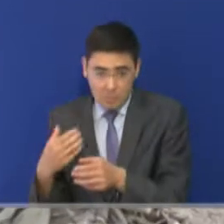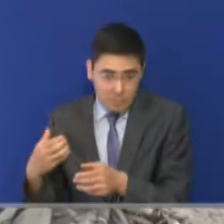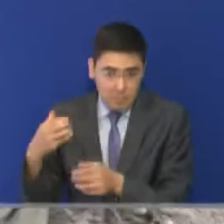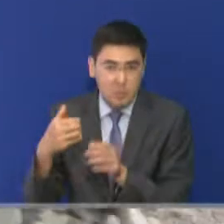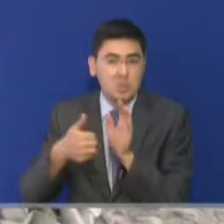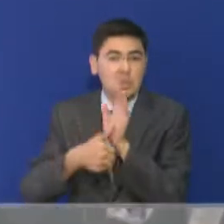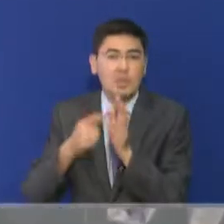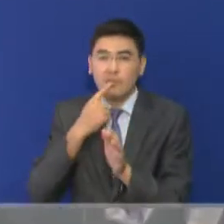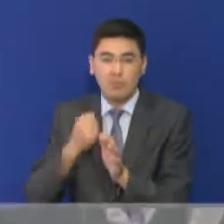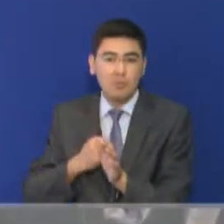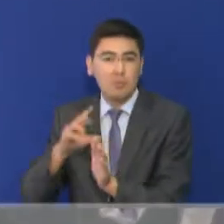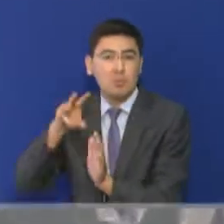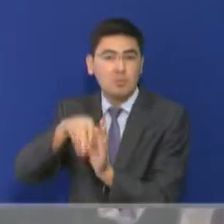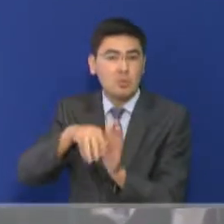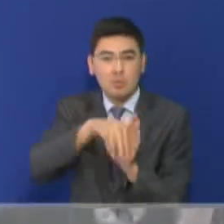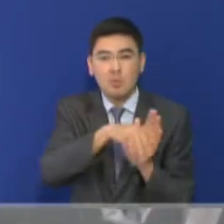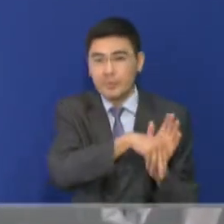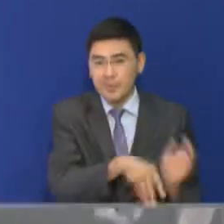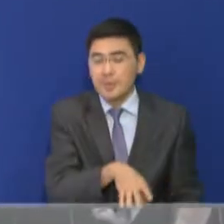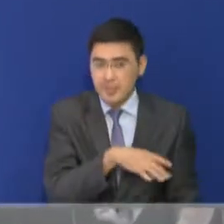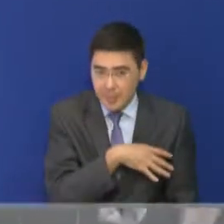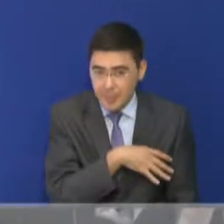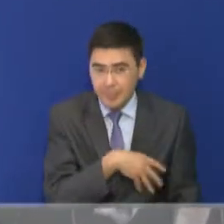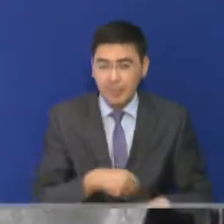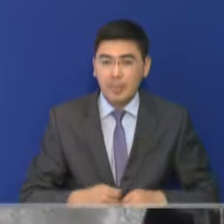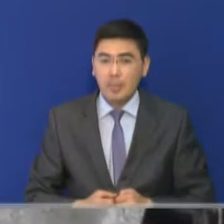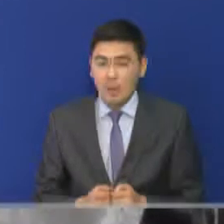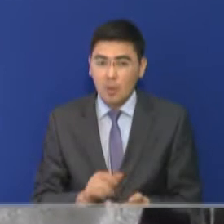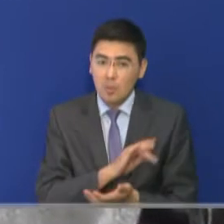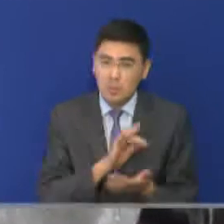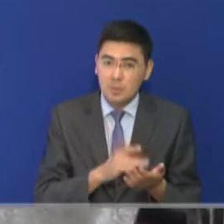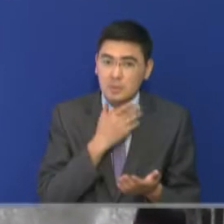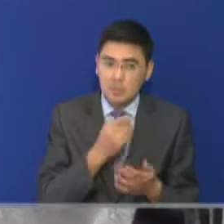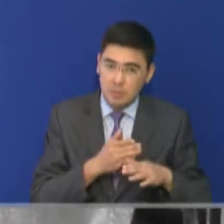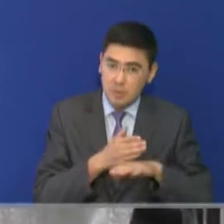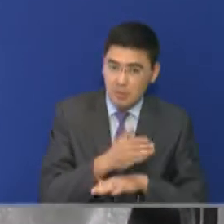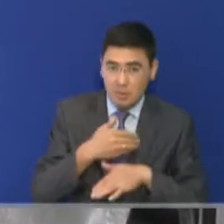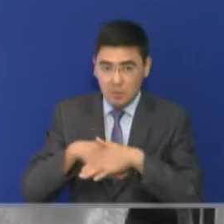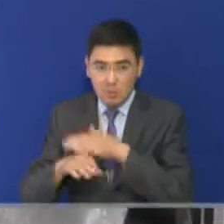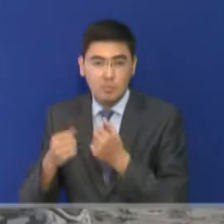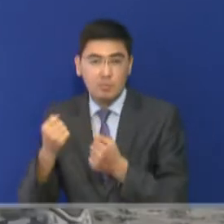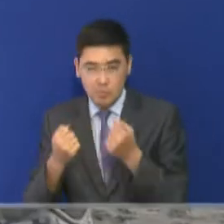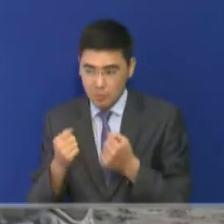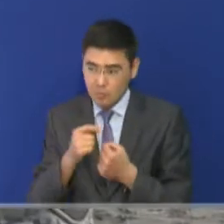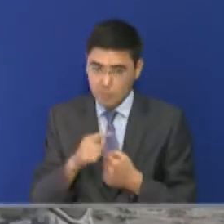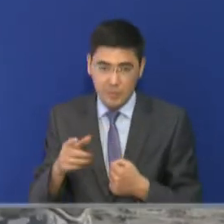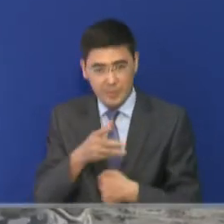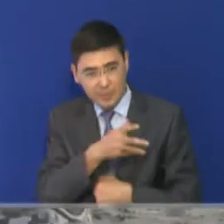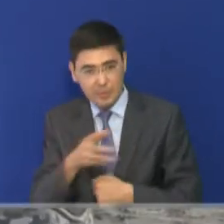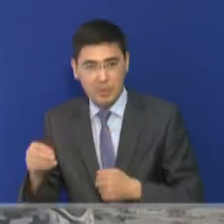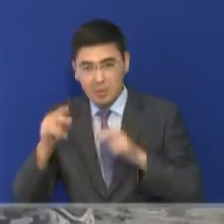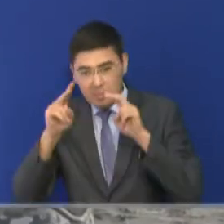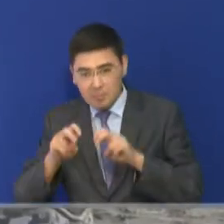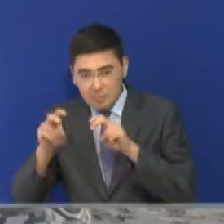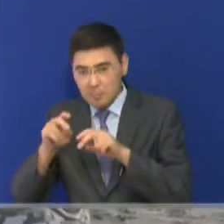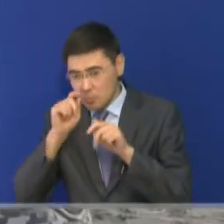тағайындалды. Өткізу бекеттерінде олар полиция қызметкерлерімен бірге қалаға кіріп шығатын көліктерді тексеріп отырды. Семей Алматы